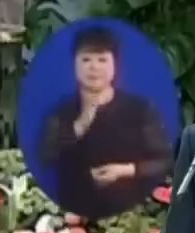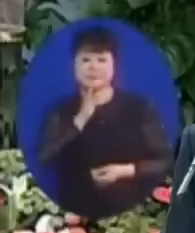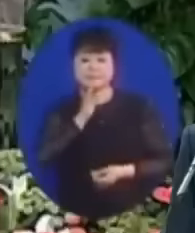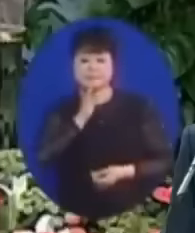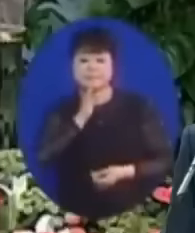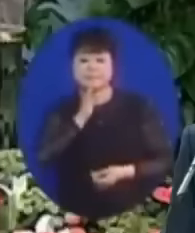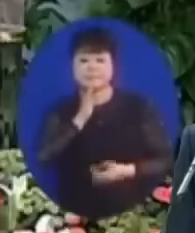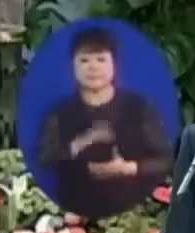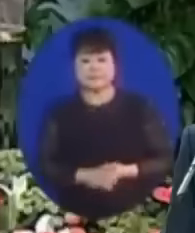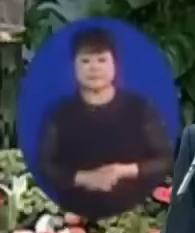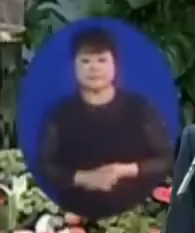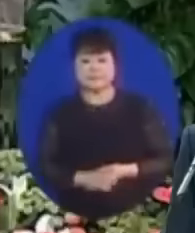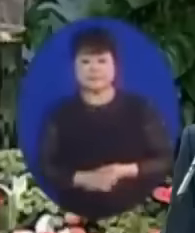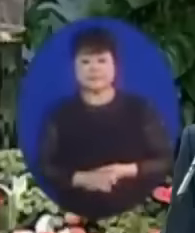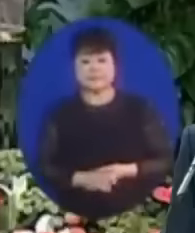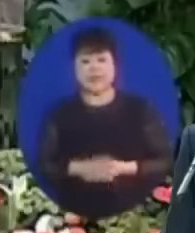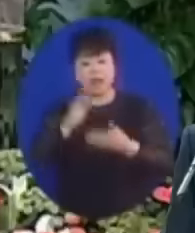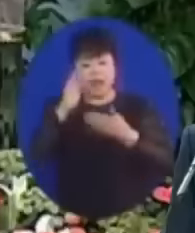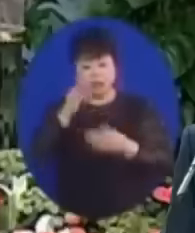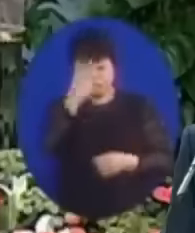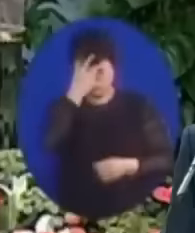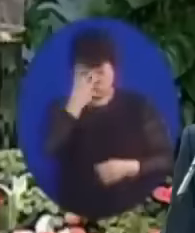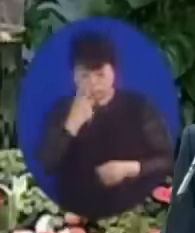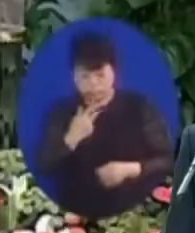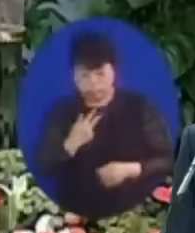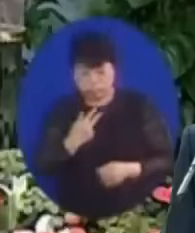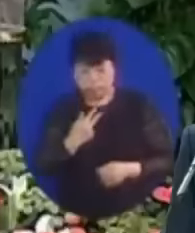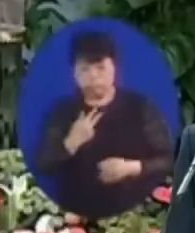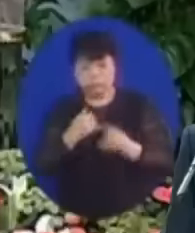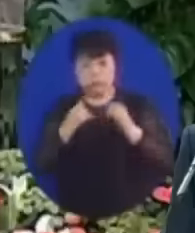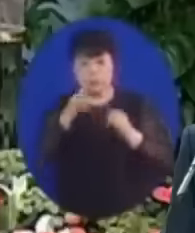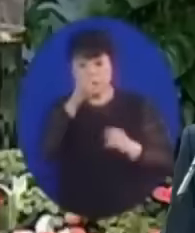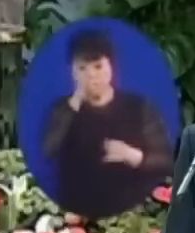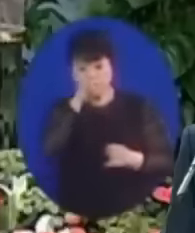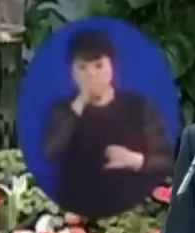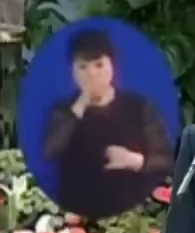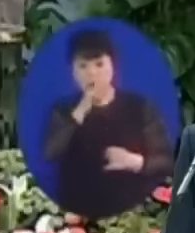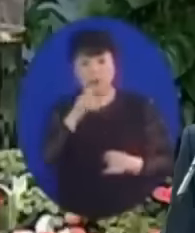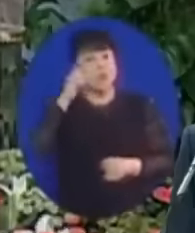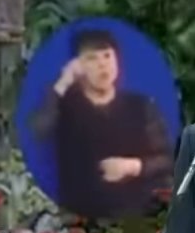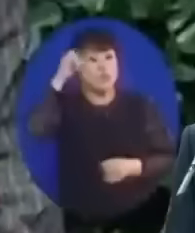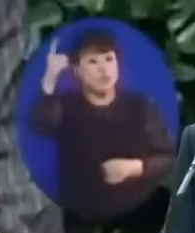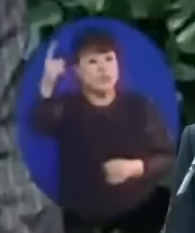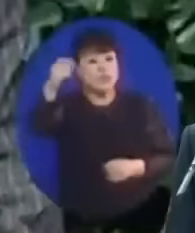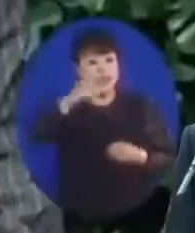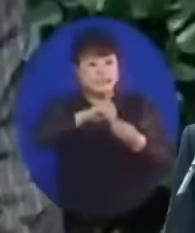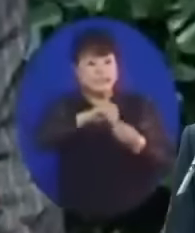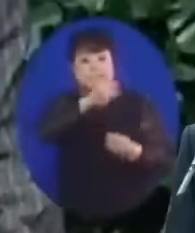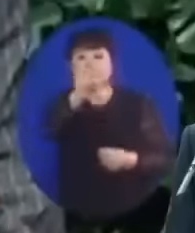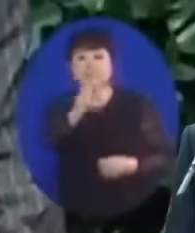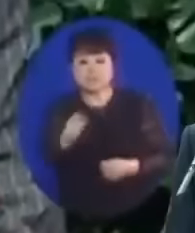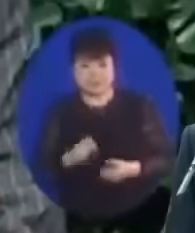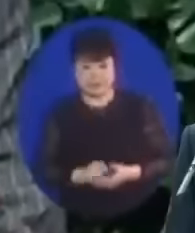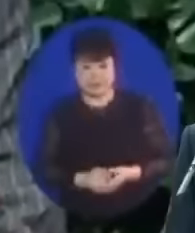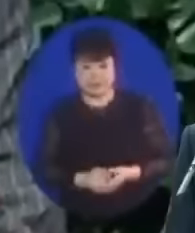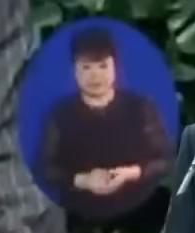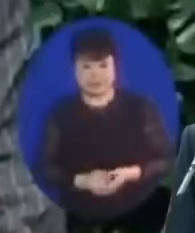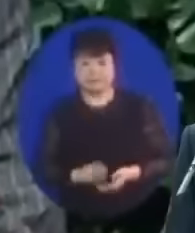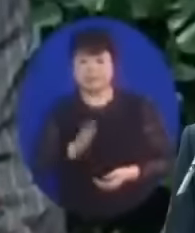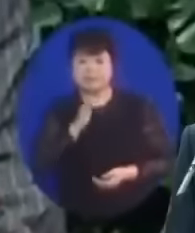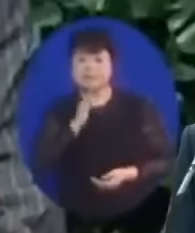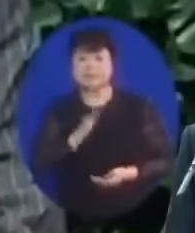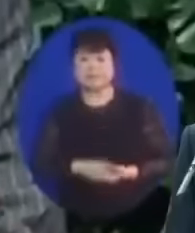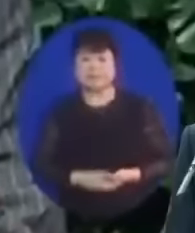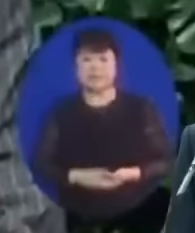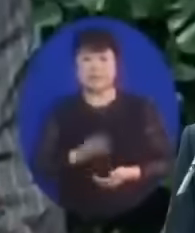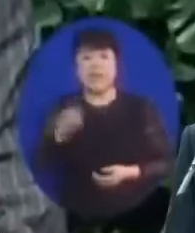불리는 호모와 밀턴은 앞을 볼 수 없는 시각장애였으나 위대한 시인이 된 것입니다. 악성이라고